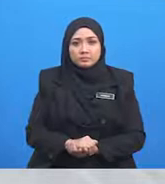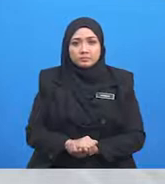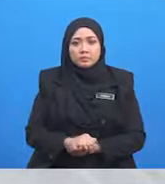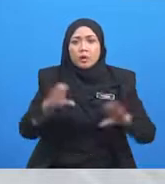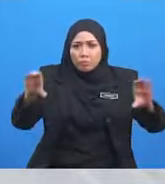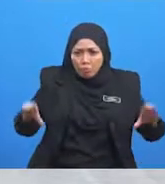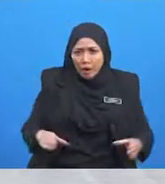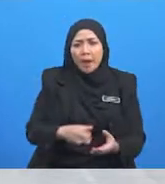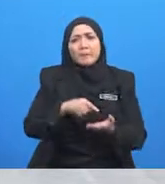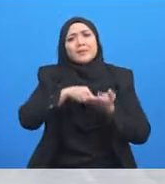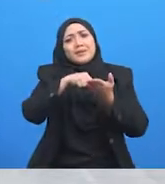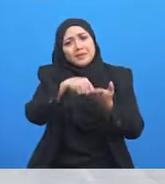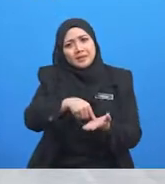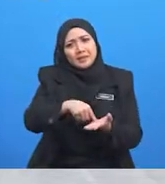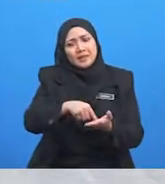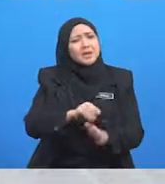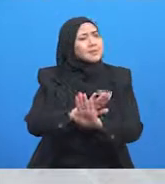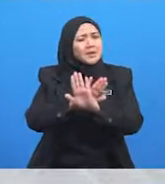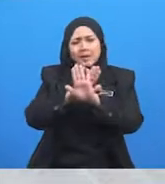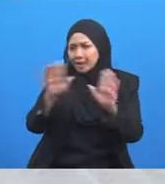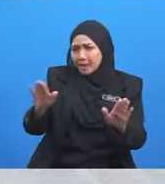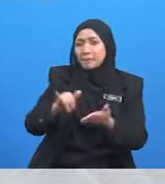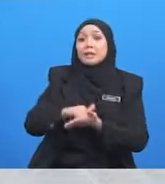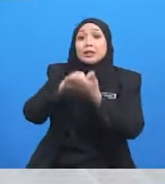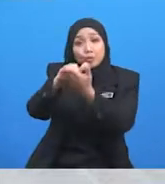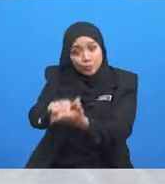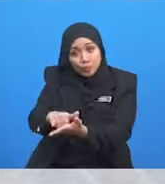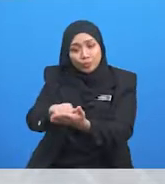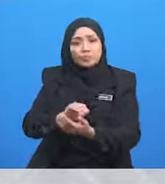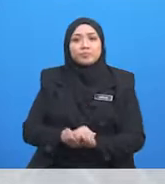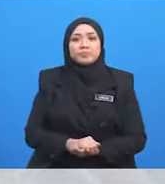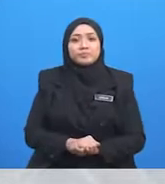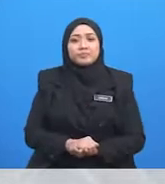Buat begini, jangan begitu.